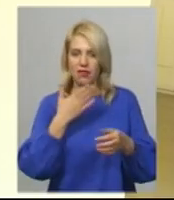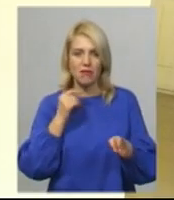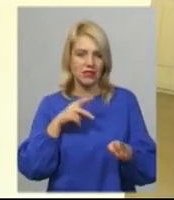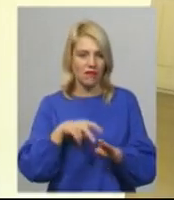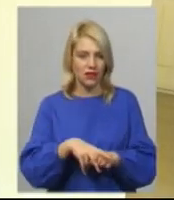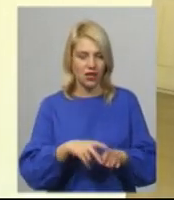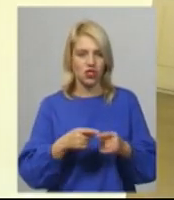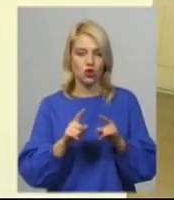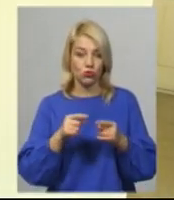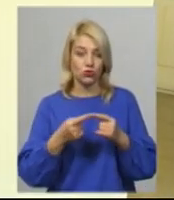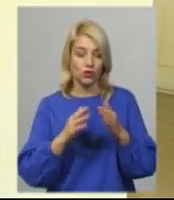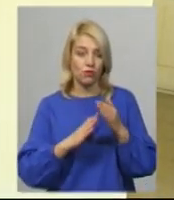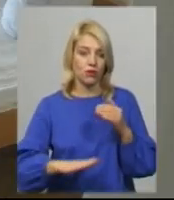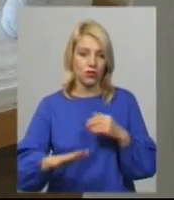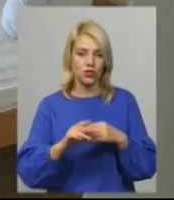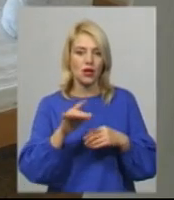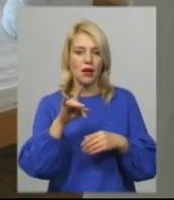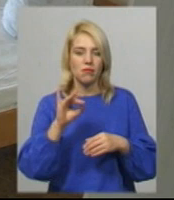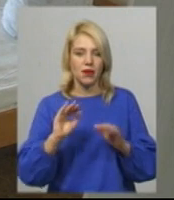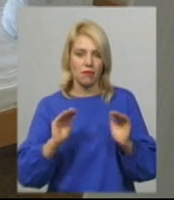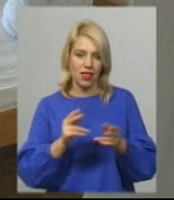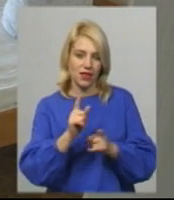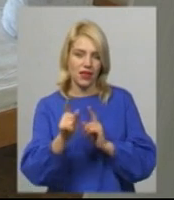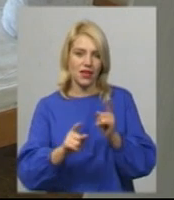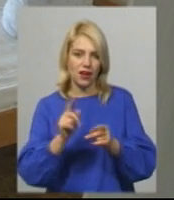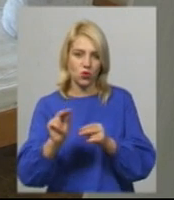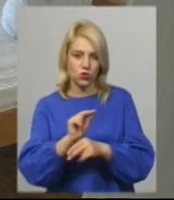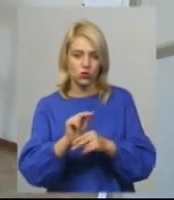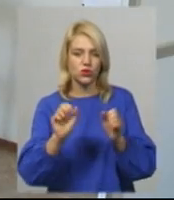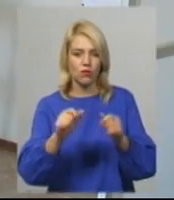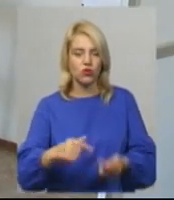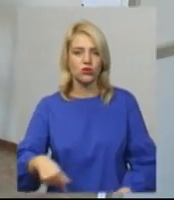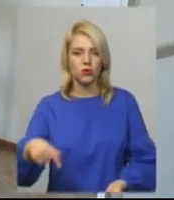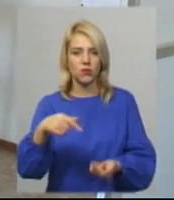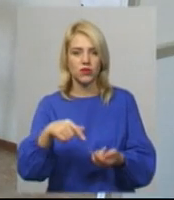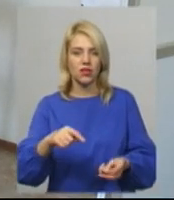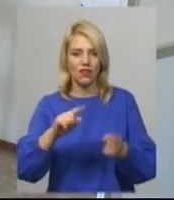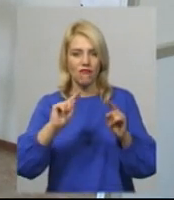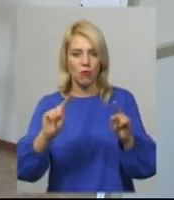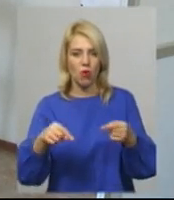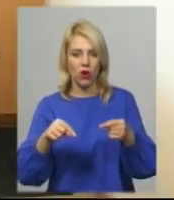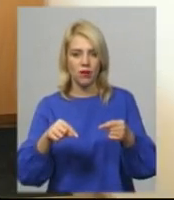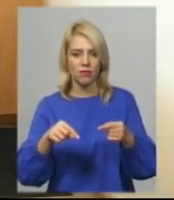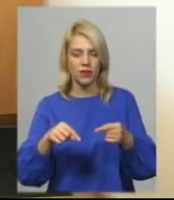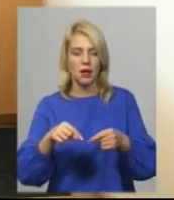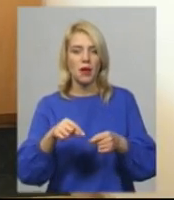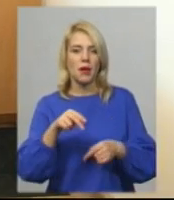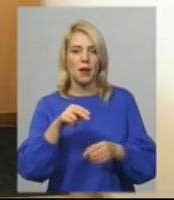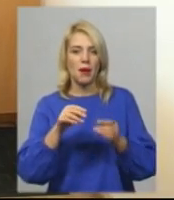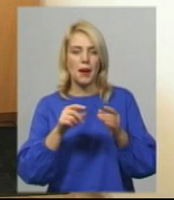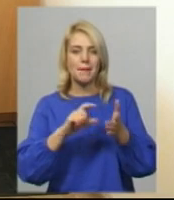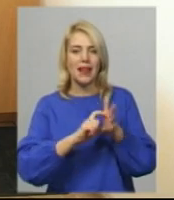приміщення при маленькій реконструкції можуть відповідати вимогам палатам